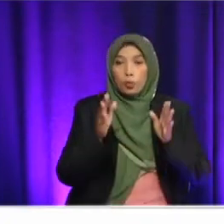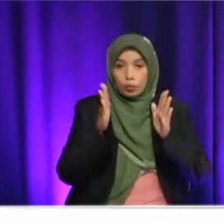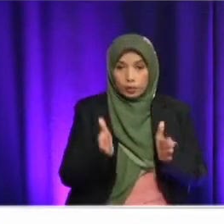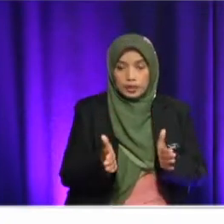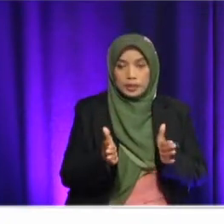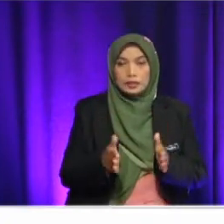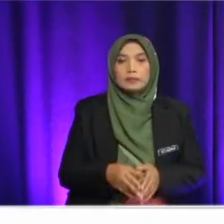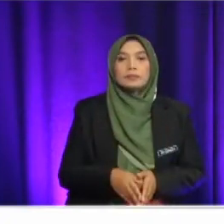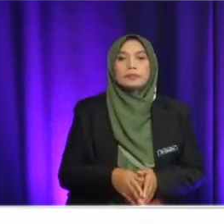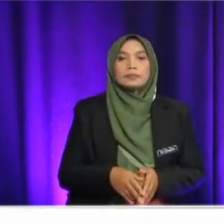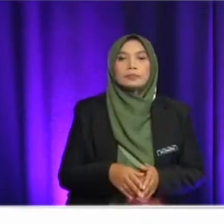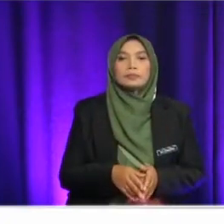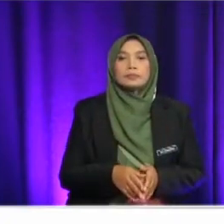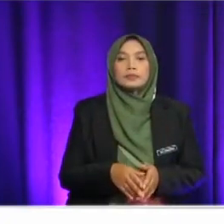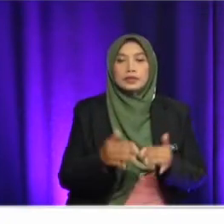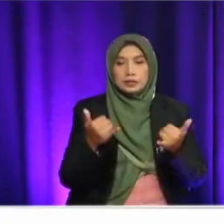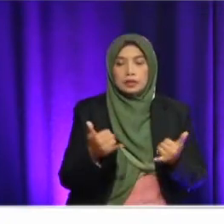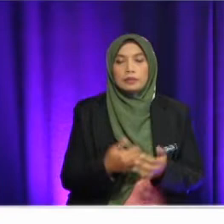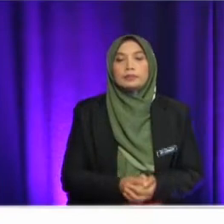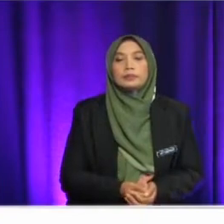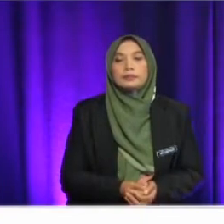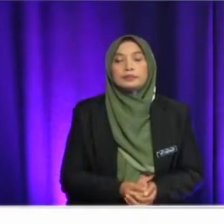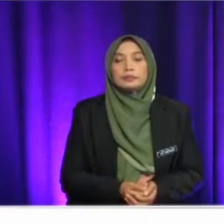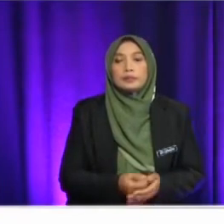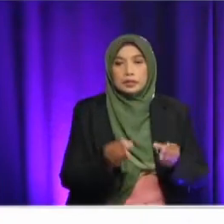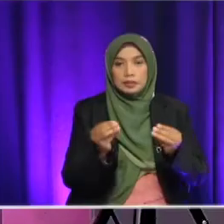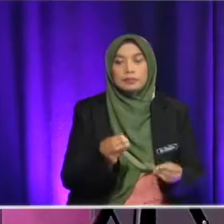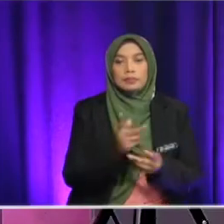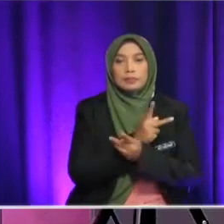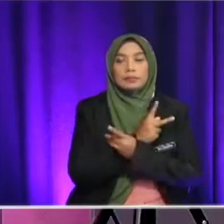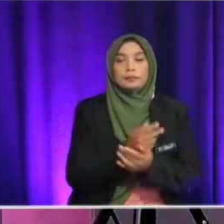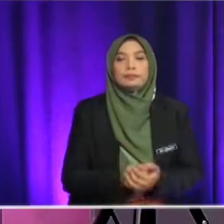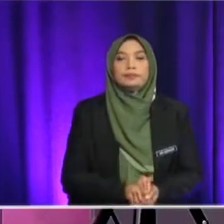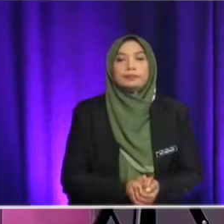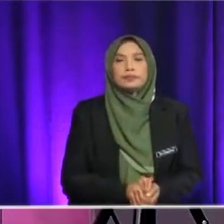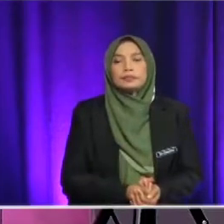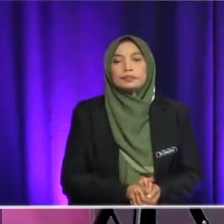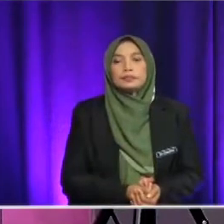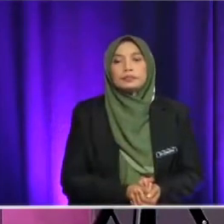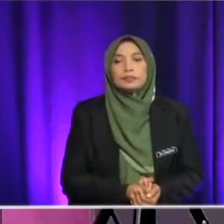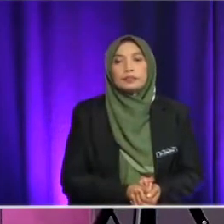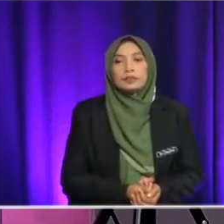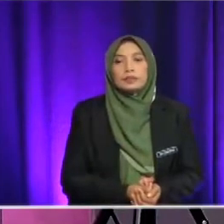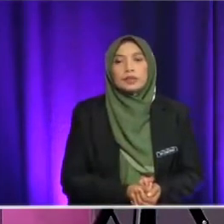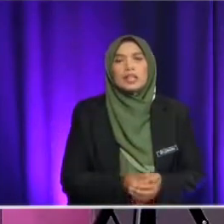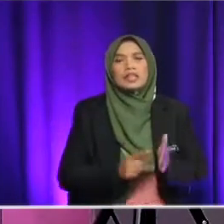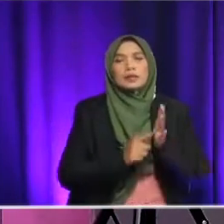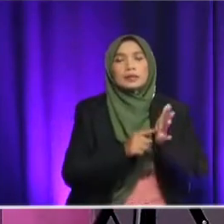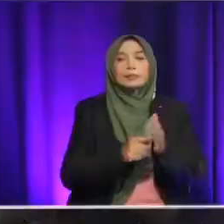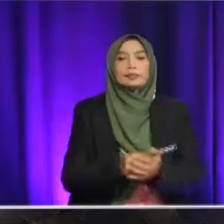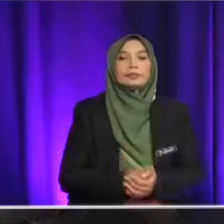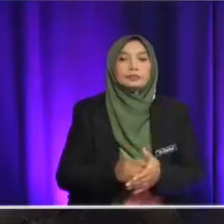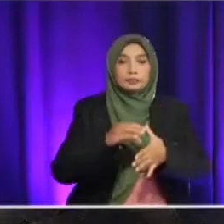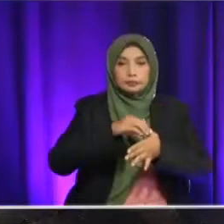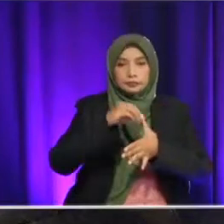mereka. Baik. Terima kasih, Puniten. Din, saya nak tanya pada Din lah. Berdasarkan binaan isi